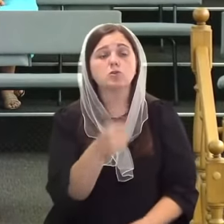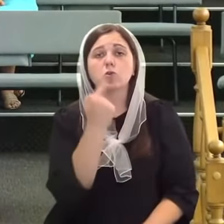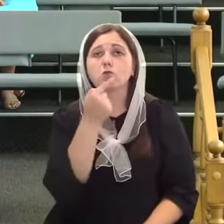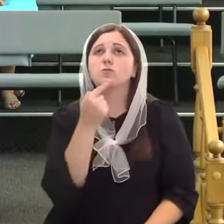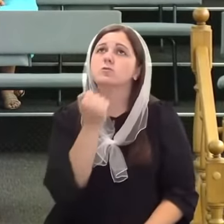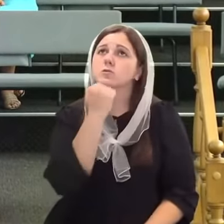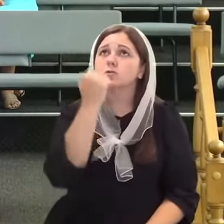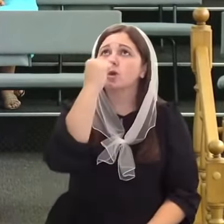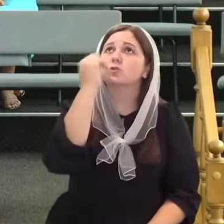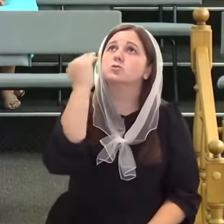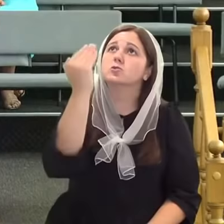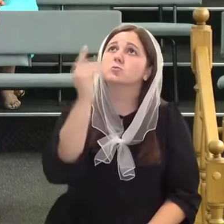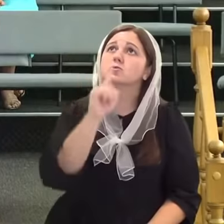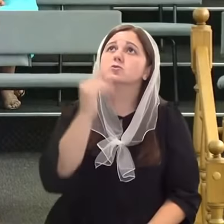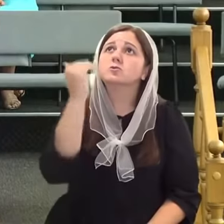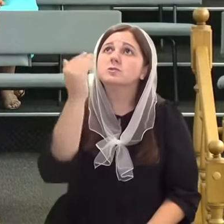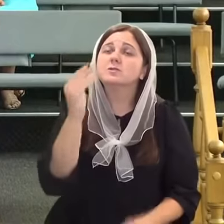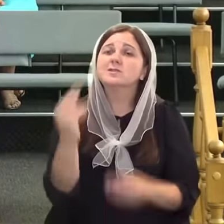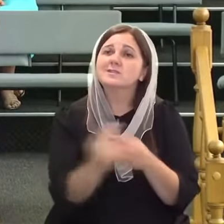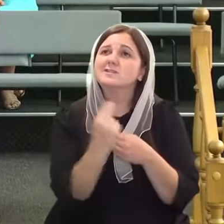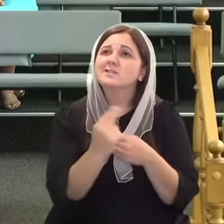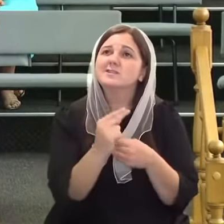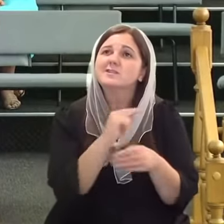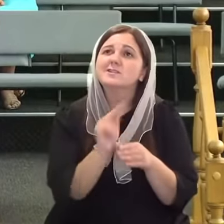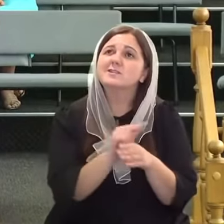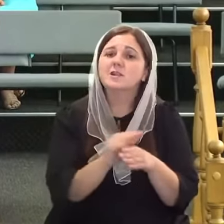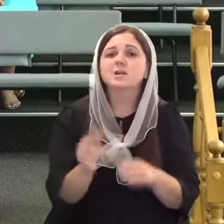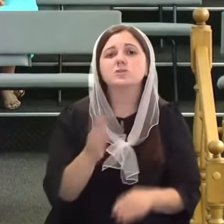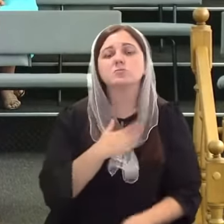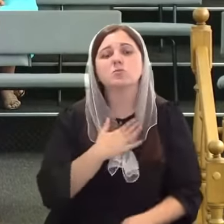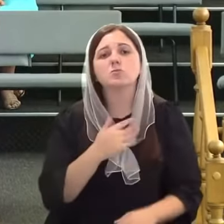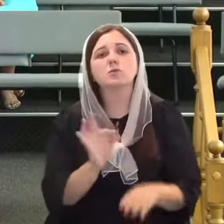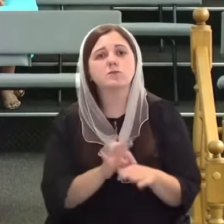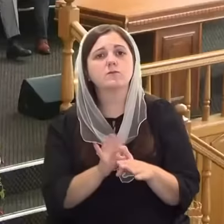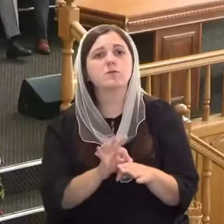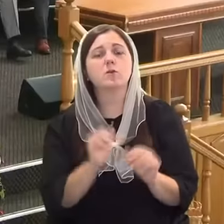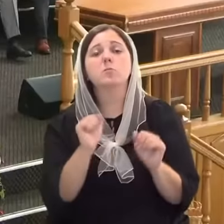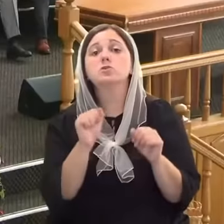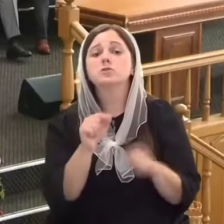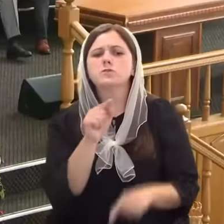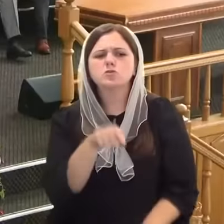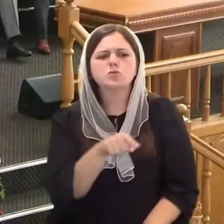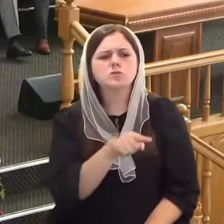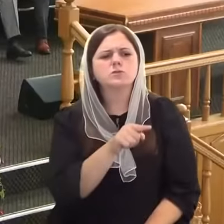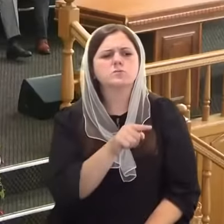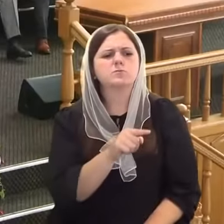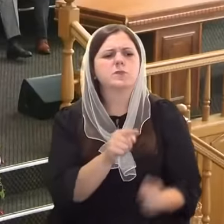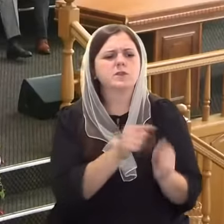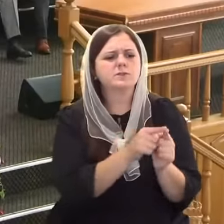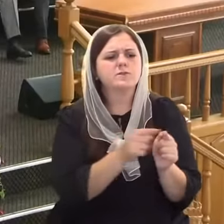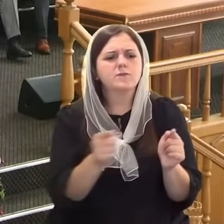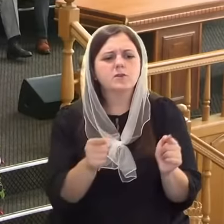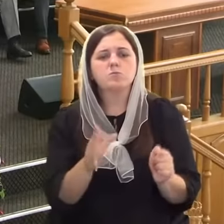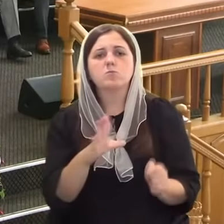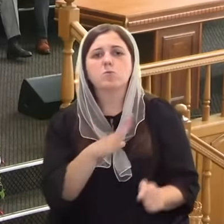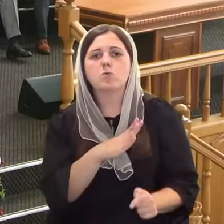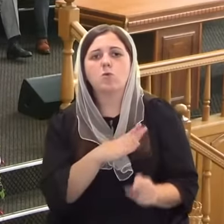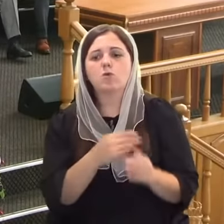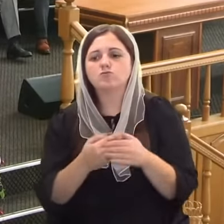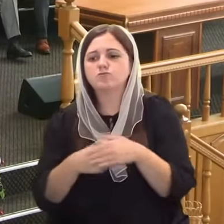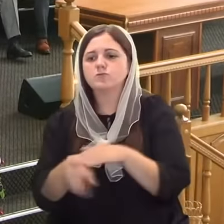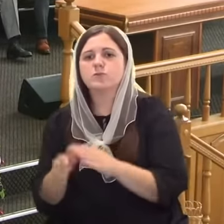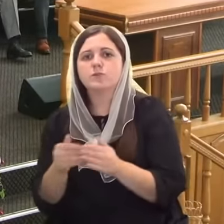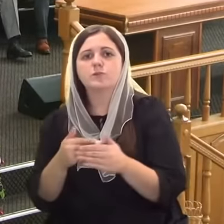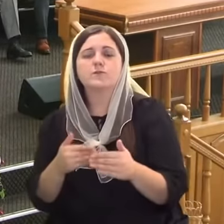ты исцеляешь недуги мои. Возможно, кто-то на этой неделе был избавлен от могилы.